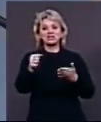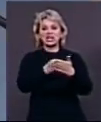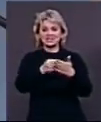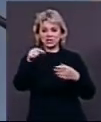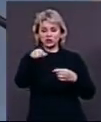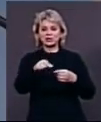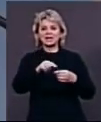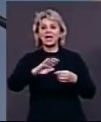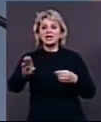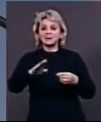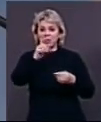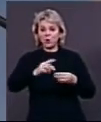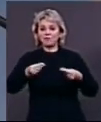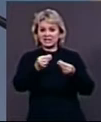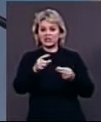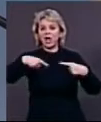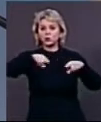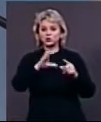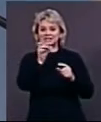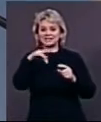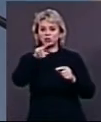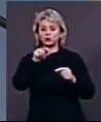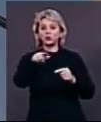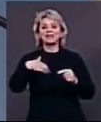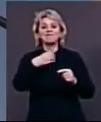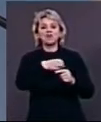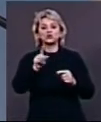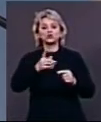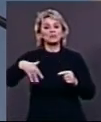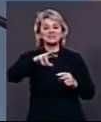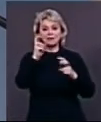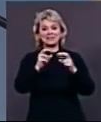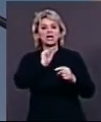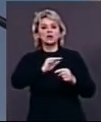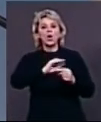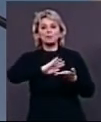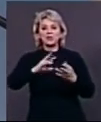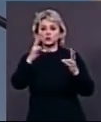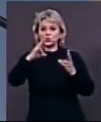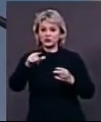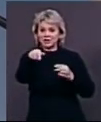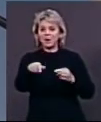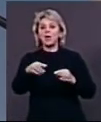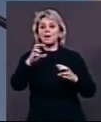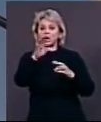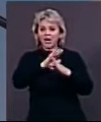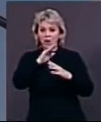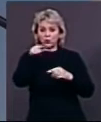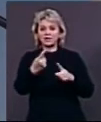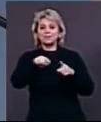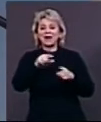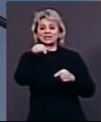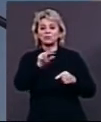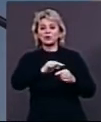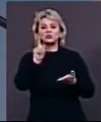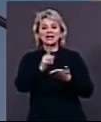снижение негативного воздействия на окружающую среду. Нам важно, чтобы все предприятия работали без ущерба для экологии. Поэтому эта